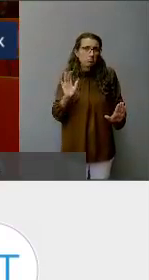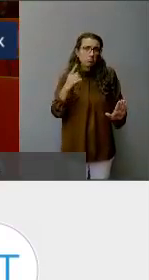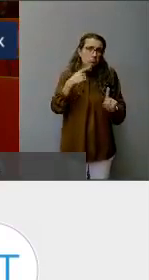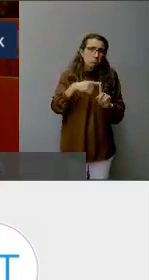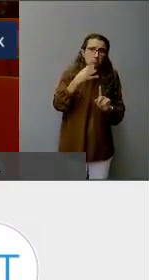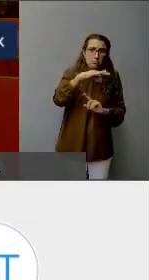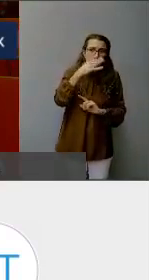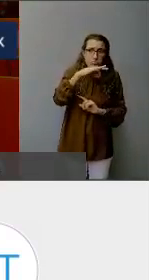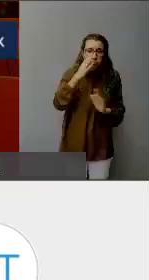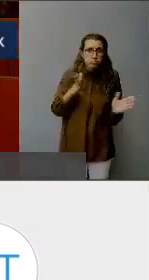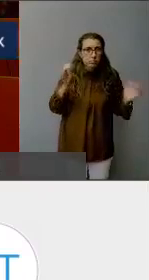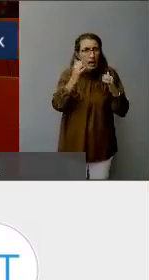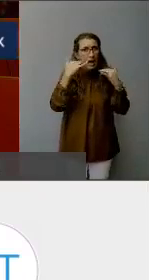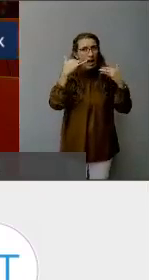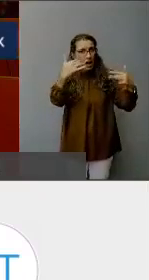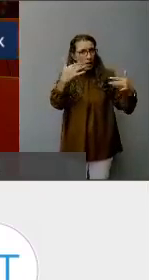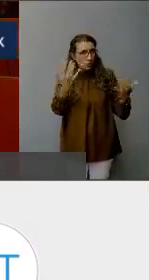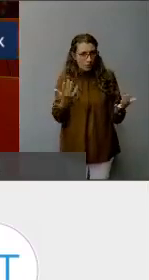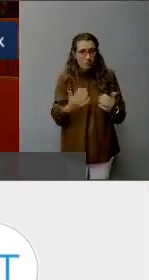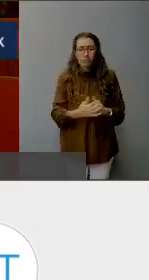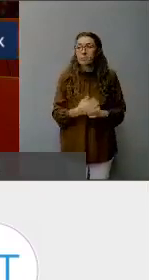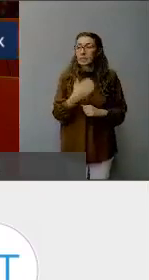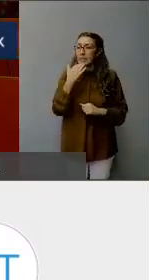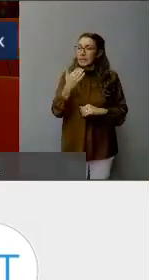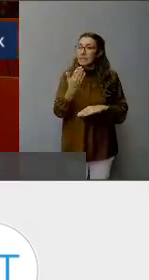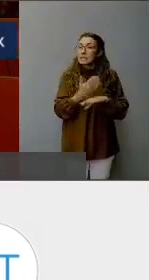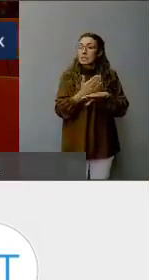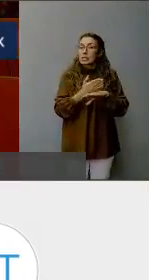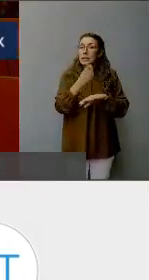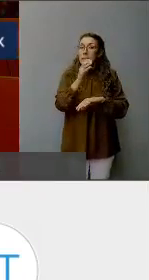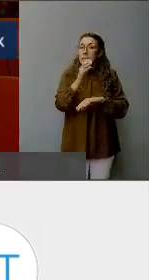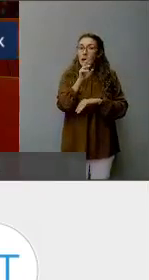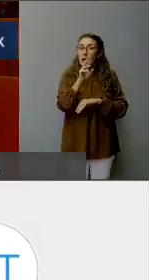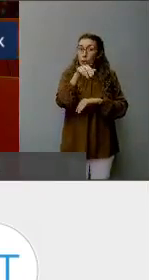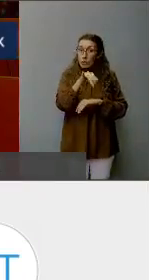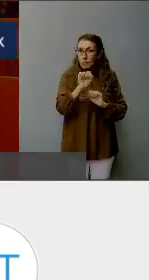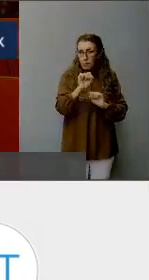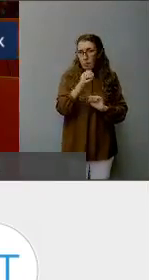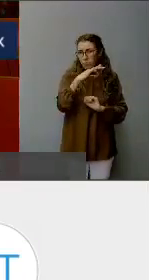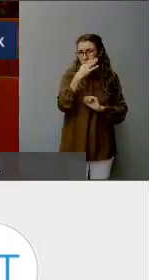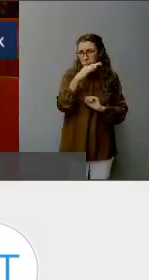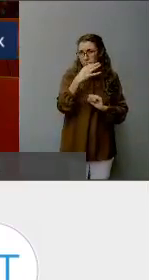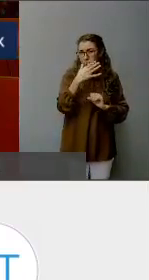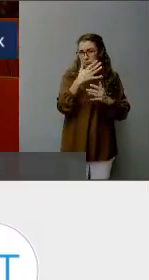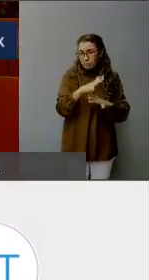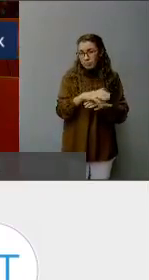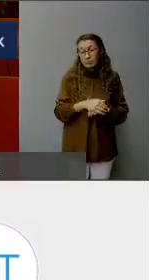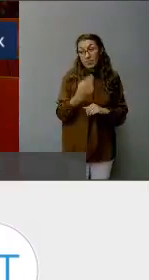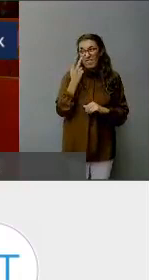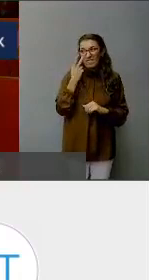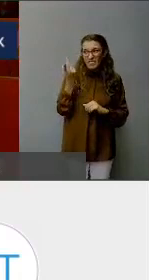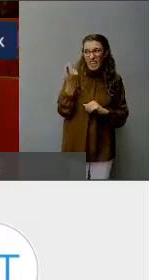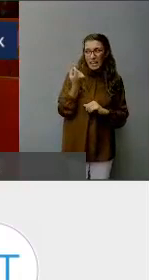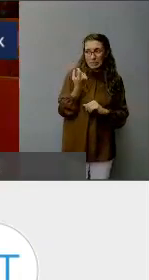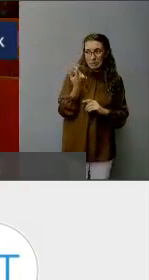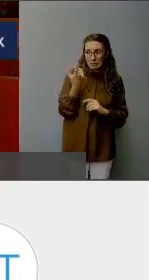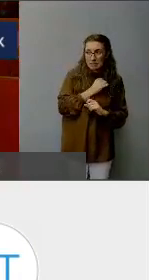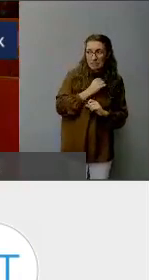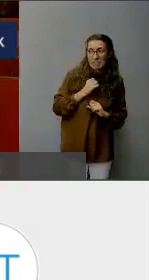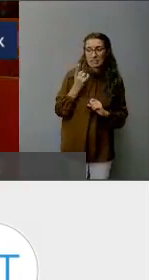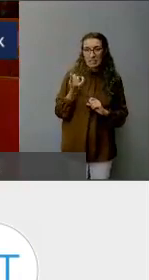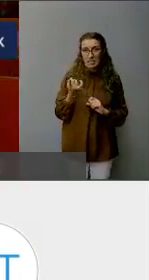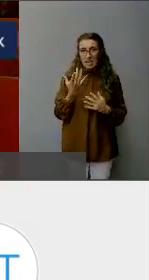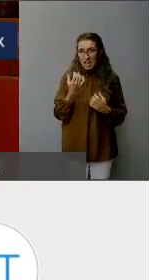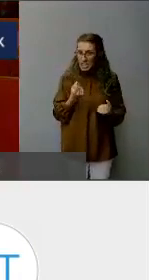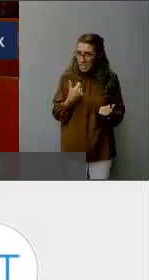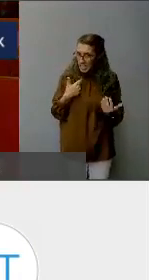all'aula e al pubblico trarego consigliere baroni può terminare l'intervento visto l'insofferenza della opposizione della sinistra